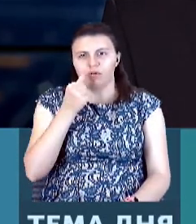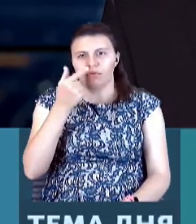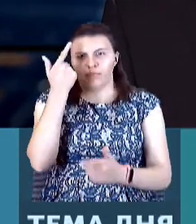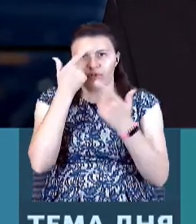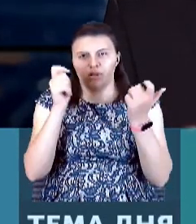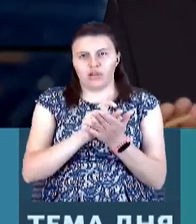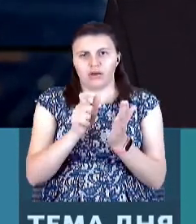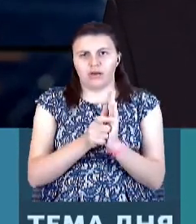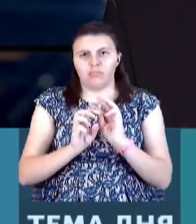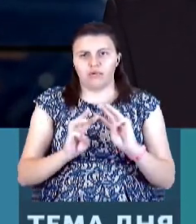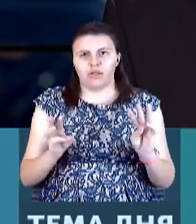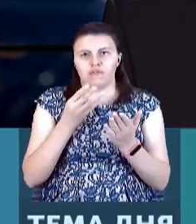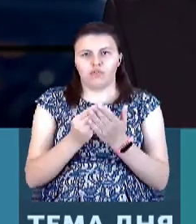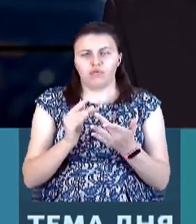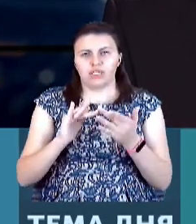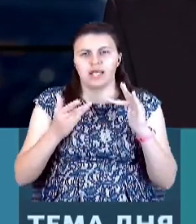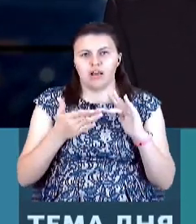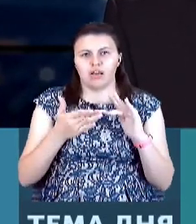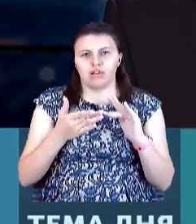своєму сайті. Зарплата,